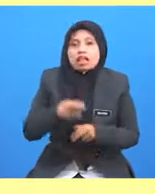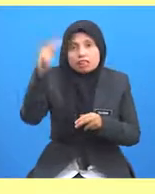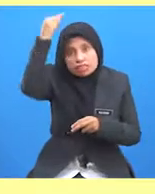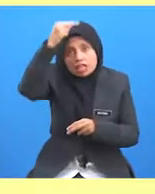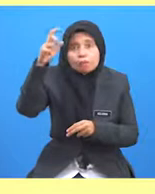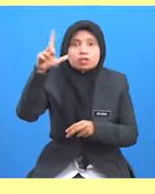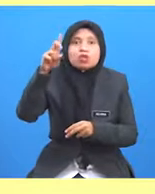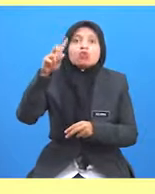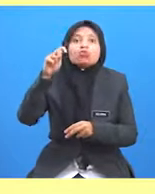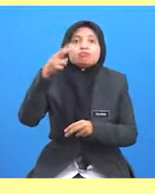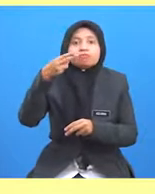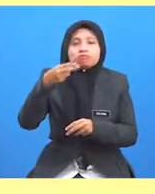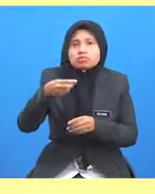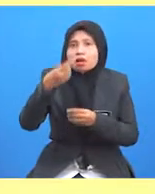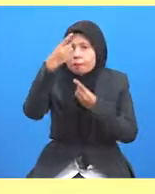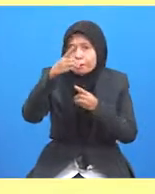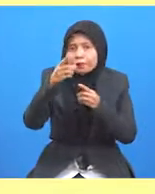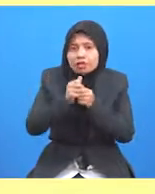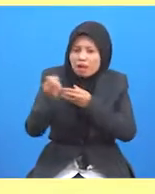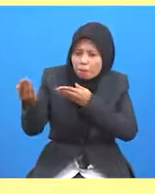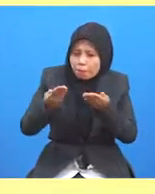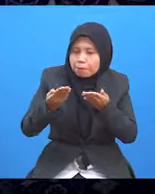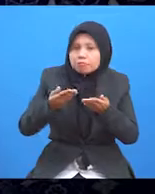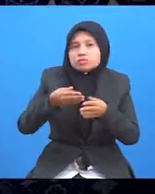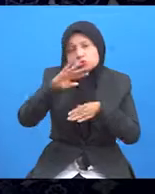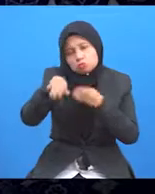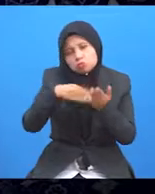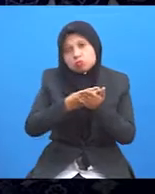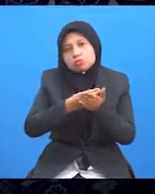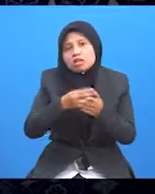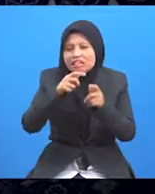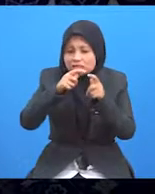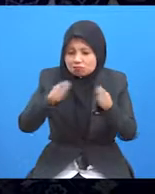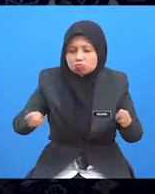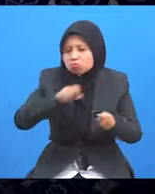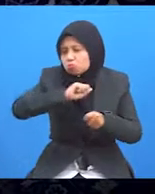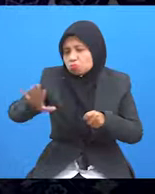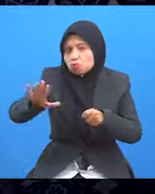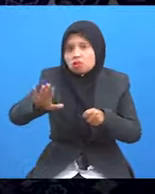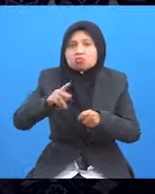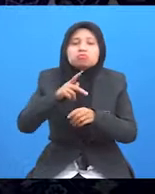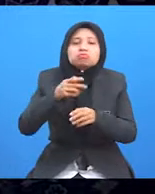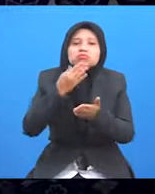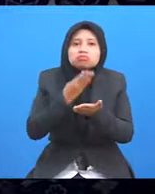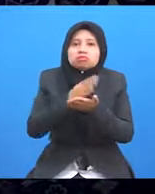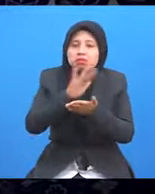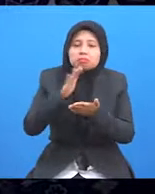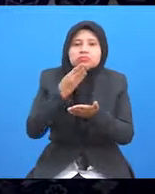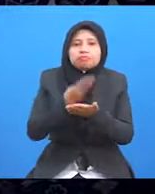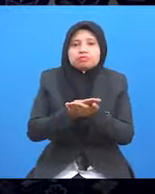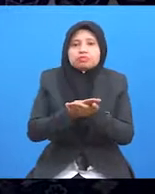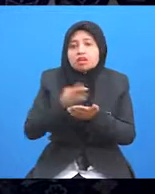dengan mengajak umatnya agar meninggalkan perbuatan keji. Murid-murid, sejarah telah membuktikan